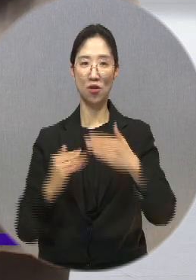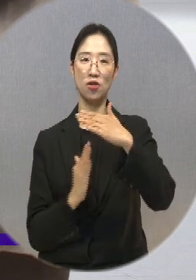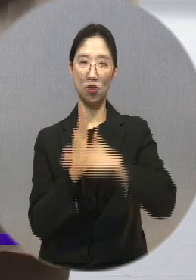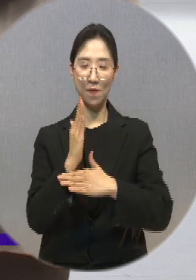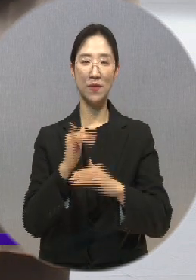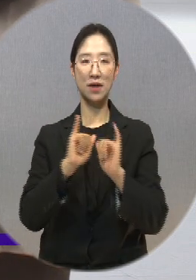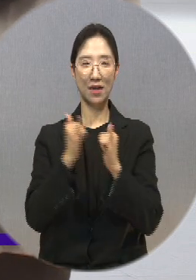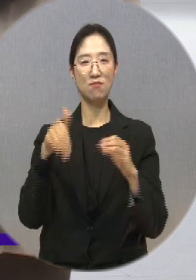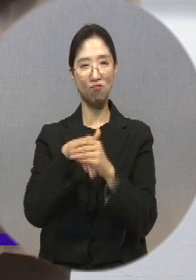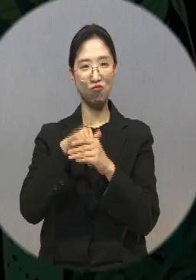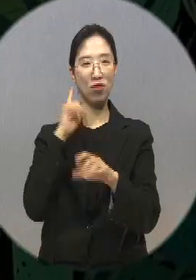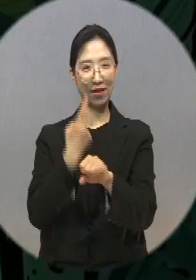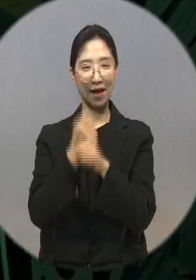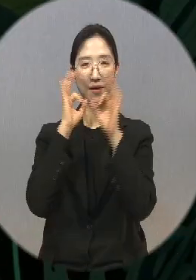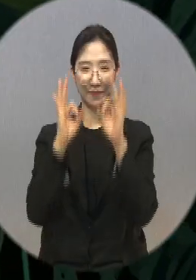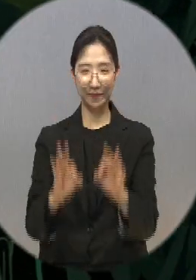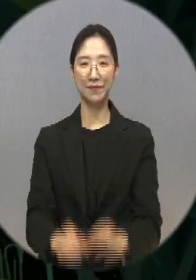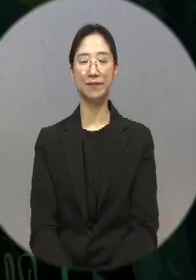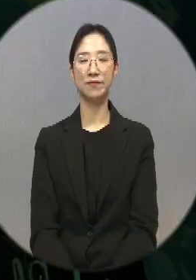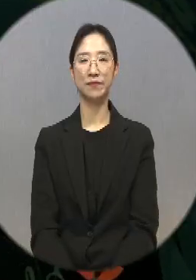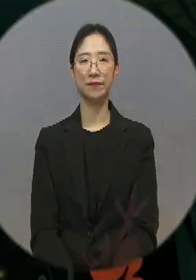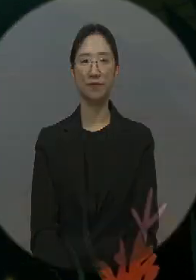인문학에서 만나봅니다.